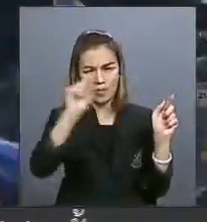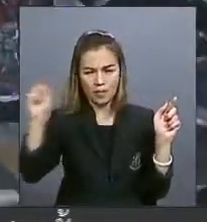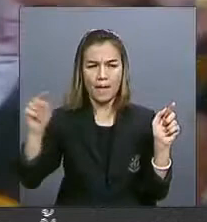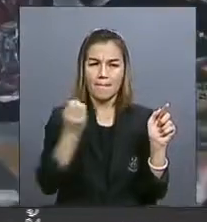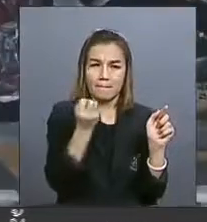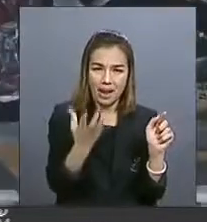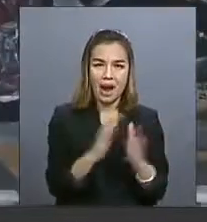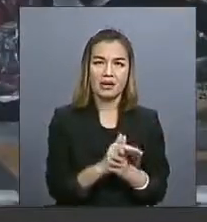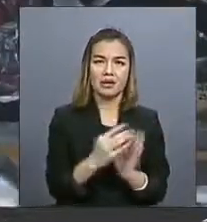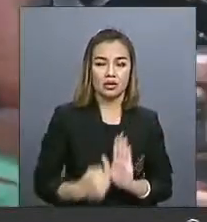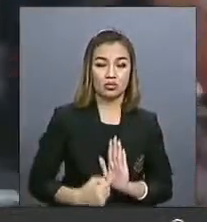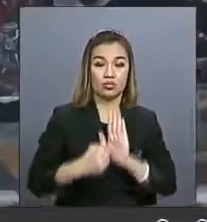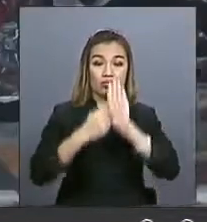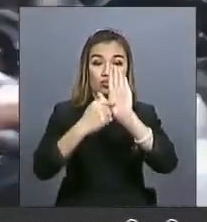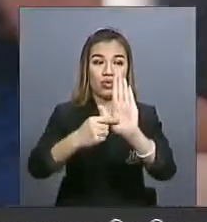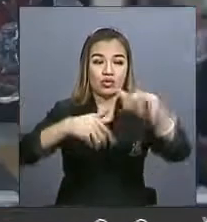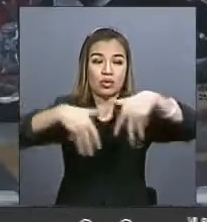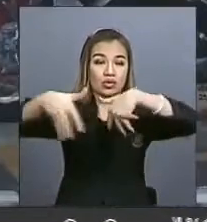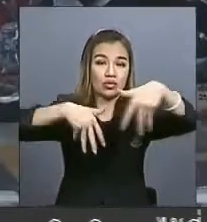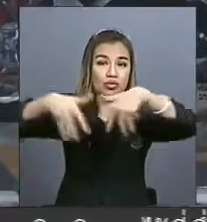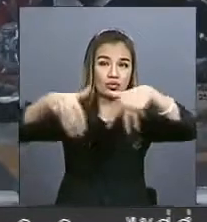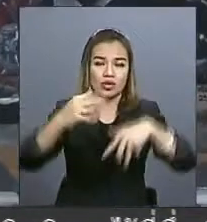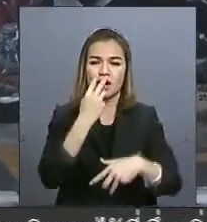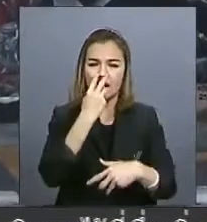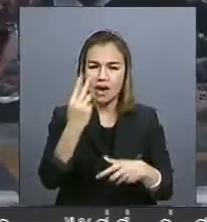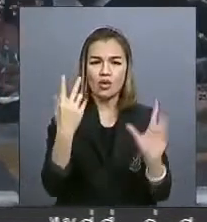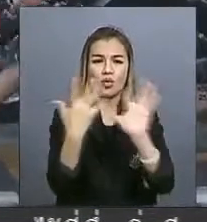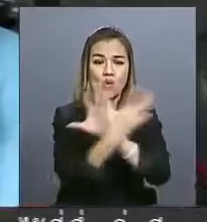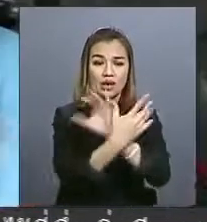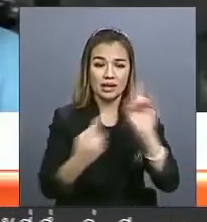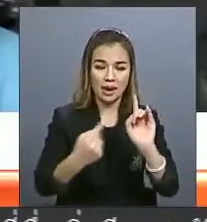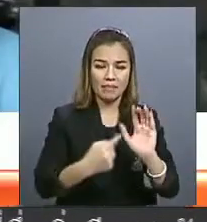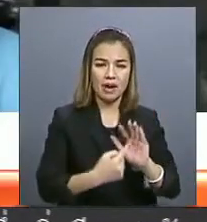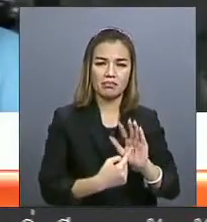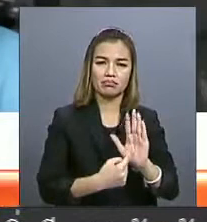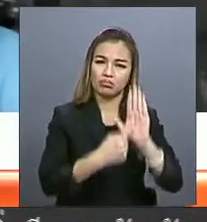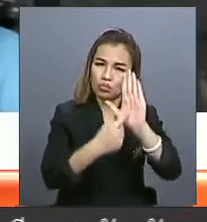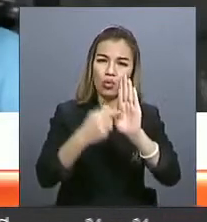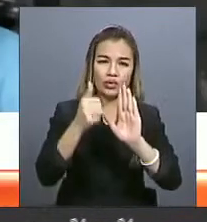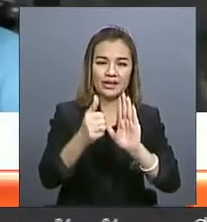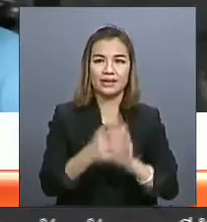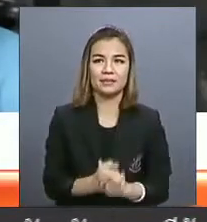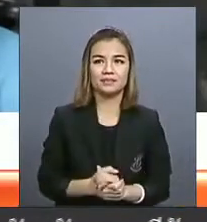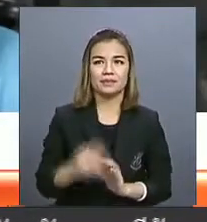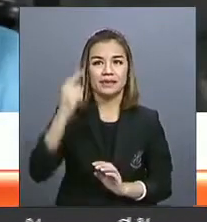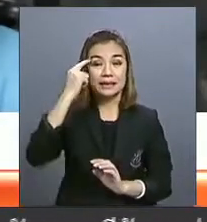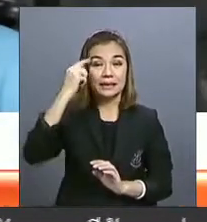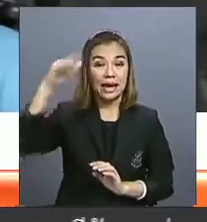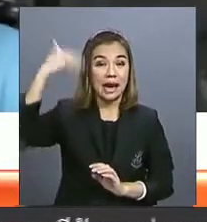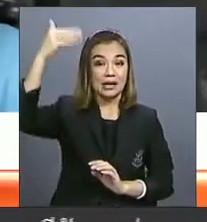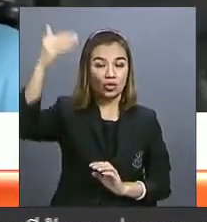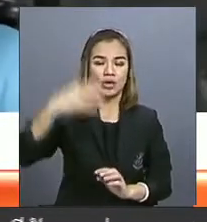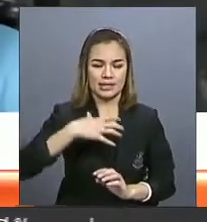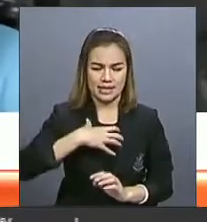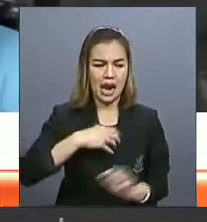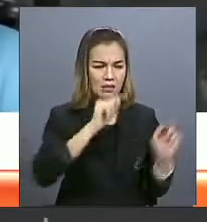เป็นตัวตนของชุมชนย่านนั้นให้เห็นถึงวัฒนธรรมที่มีความโดดเด่น ส่วนในอนาคตก็อยากจะให้มีหลายๆแ